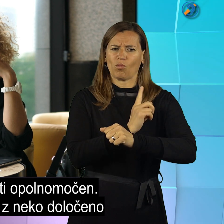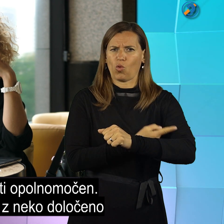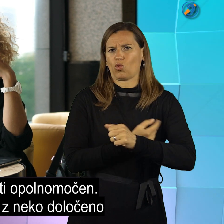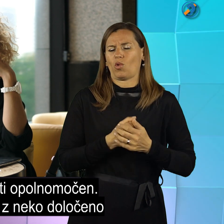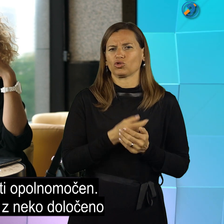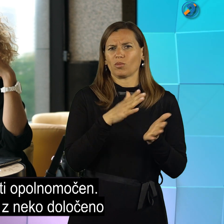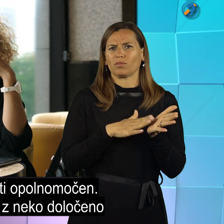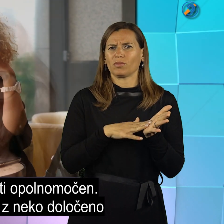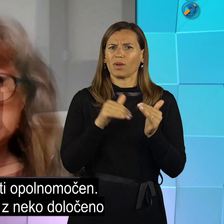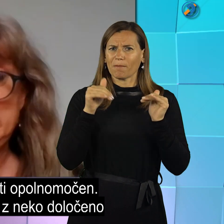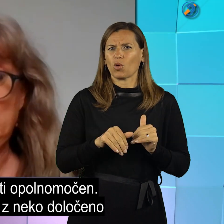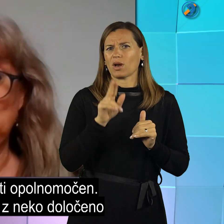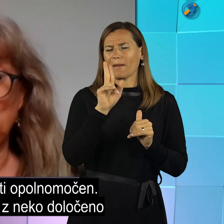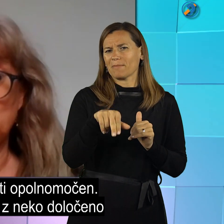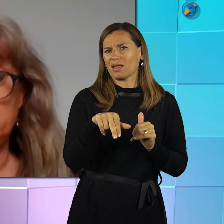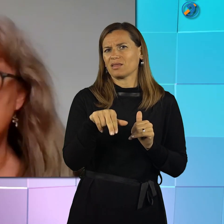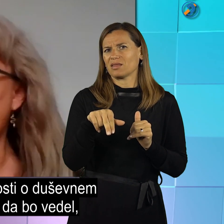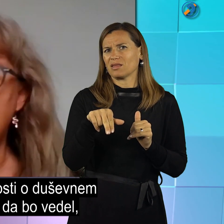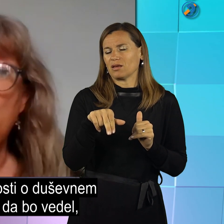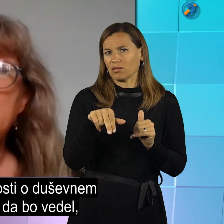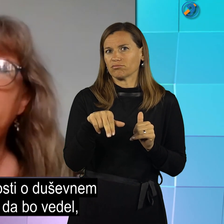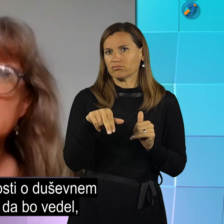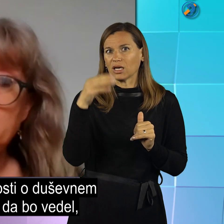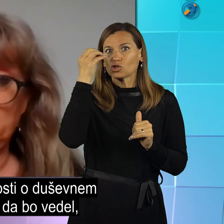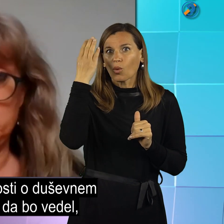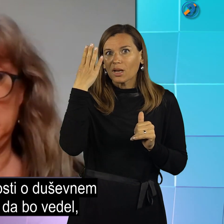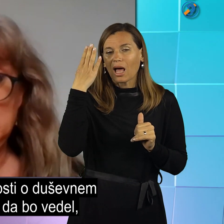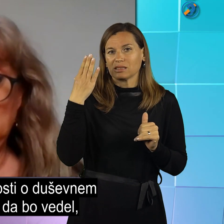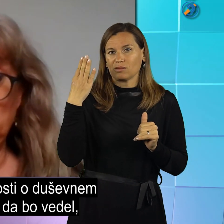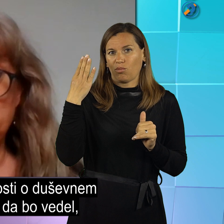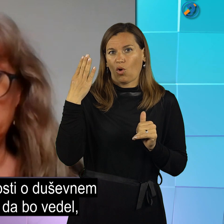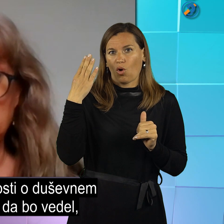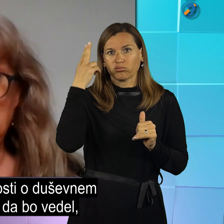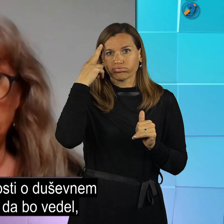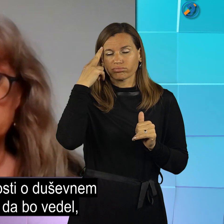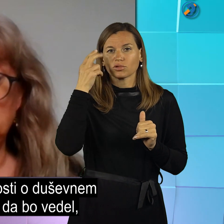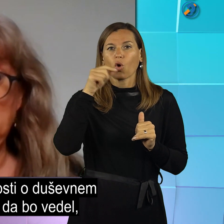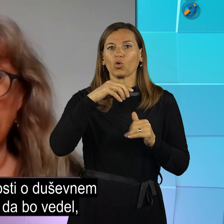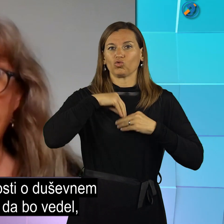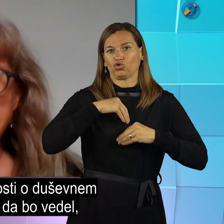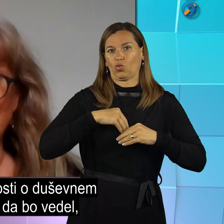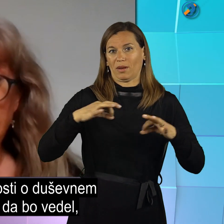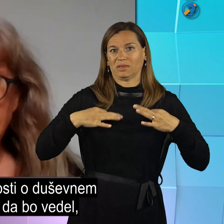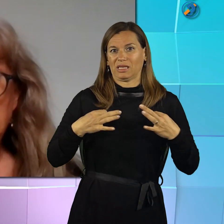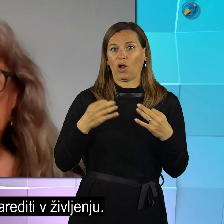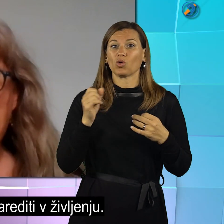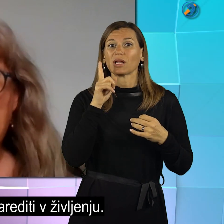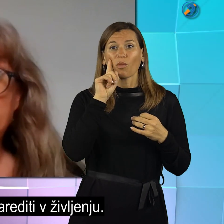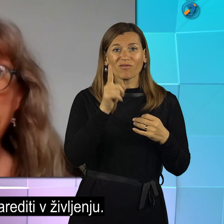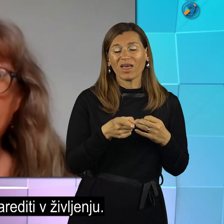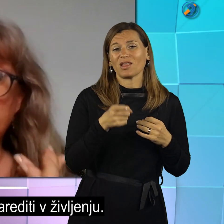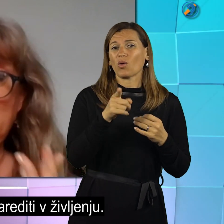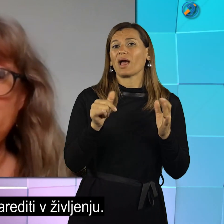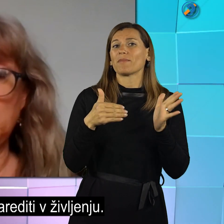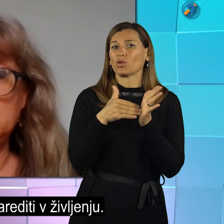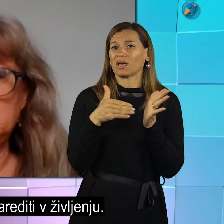opolnomočen. Skratka, mora razpolagati za neko določeno stopnjo pismenosti o duševnem zdravju, zato da bo vedel, kaj